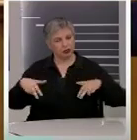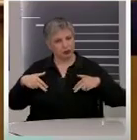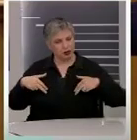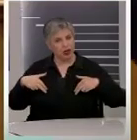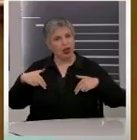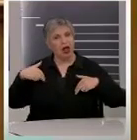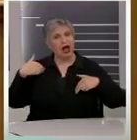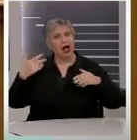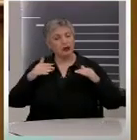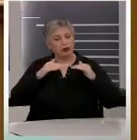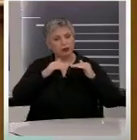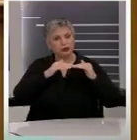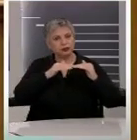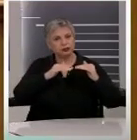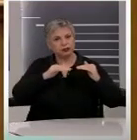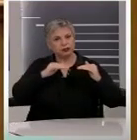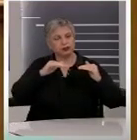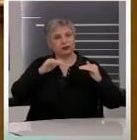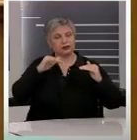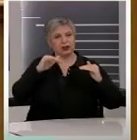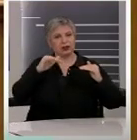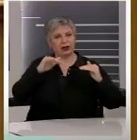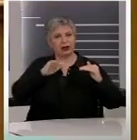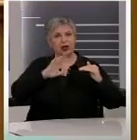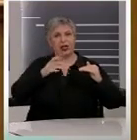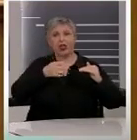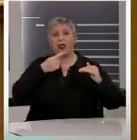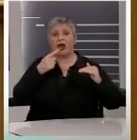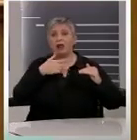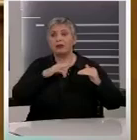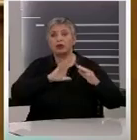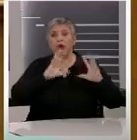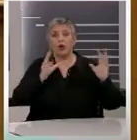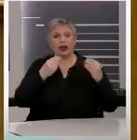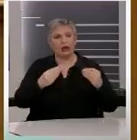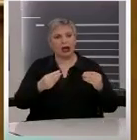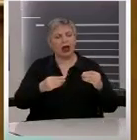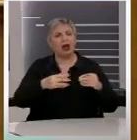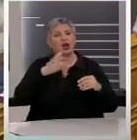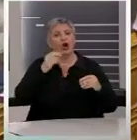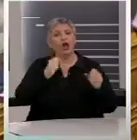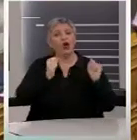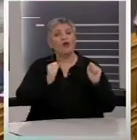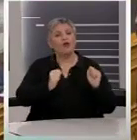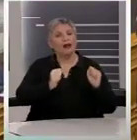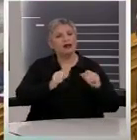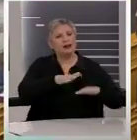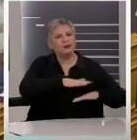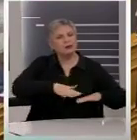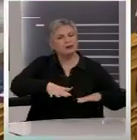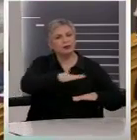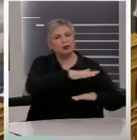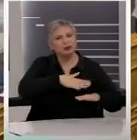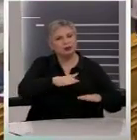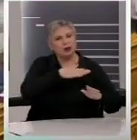δείκτες, χωρίς αυτό να σημαίνει ότι τα πράγματα είναι καλά. Μπορεί να βελτιώνεται από χαμηλή βάση, γιατί είμαστε σε πολύ κακή κατάσταση,